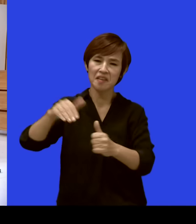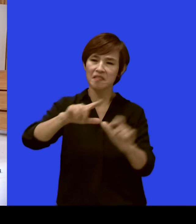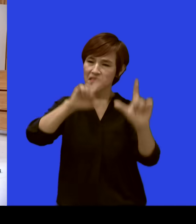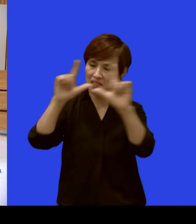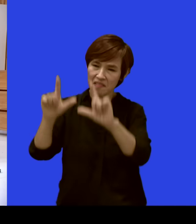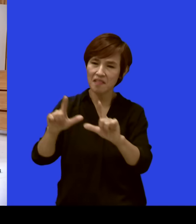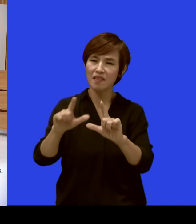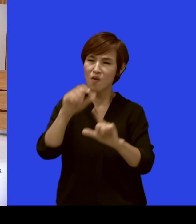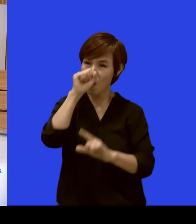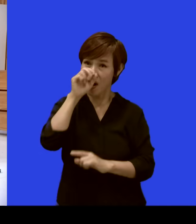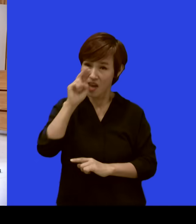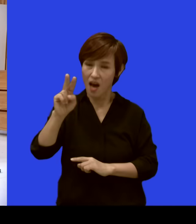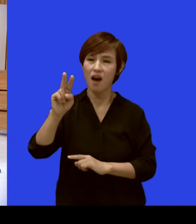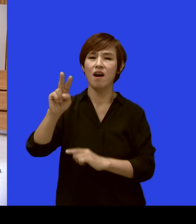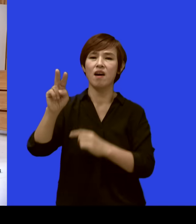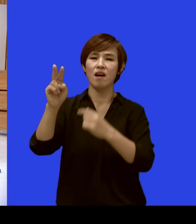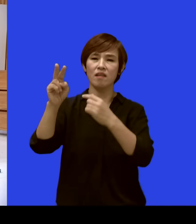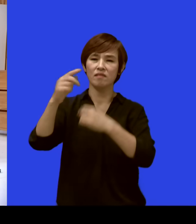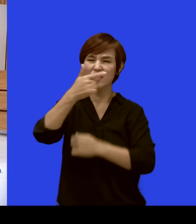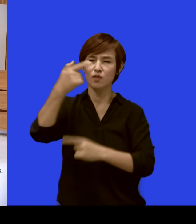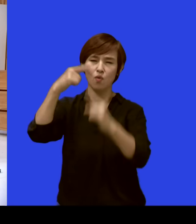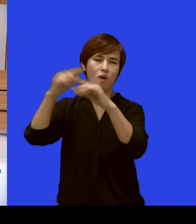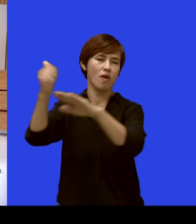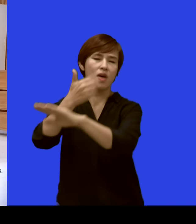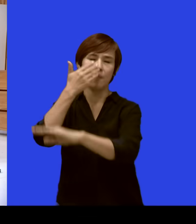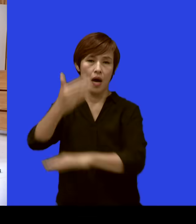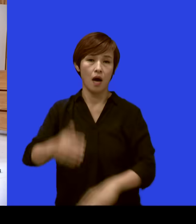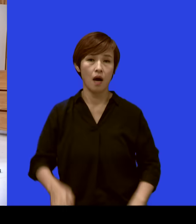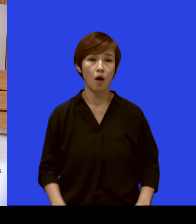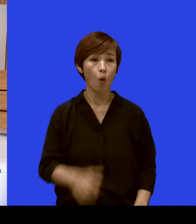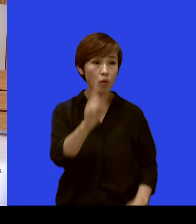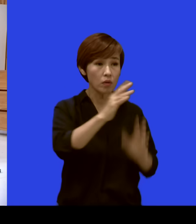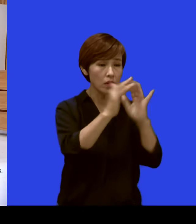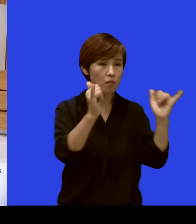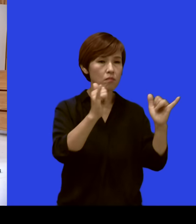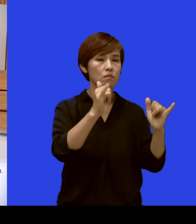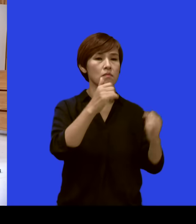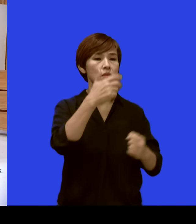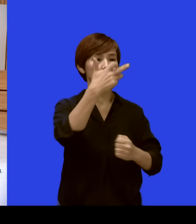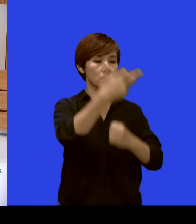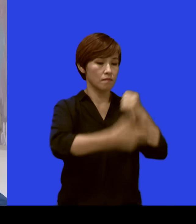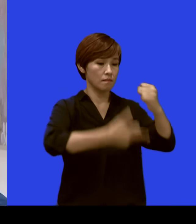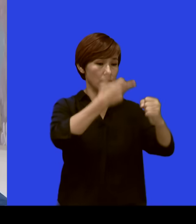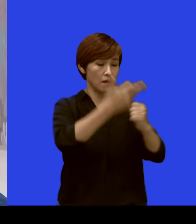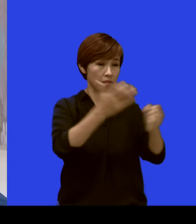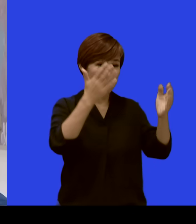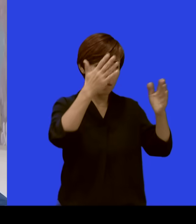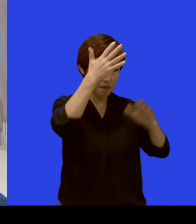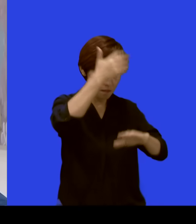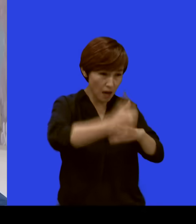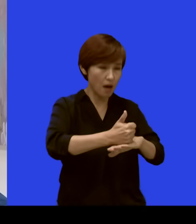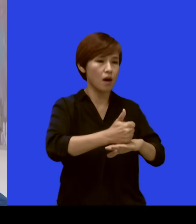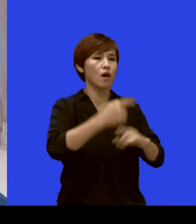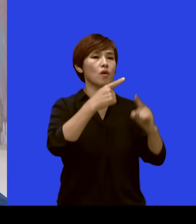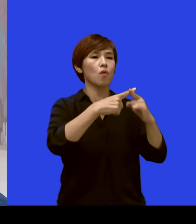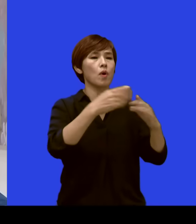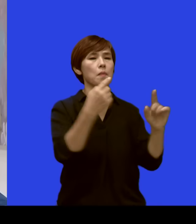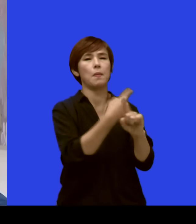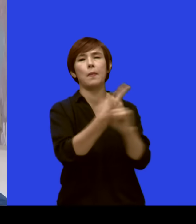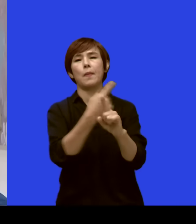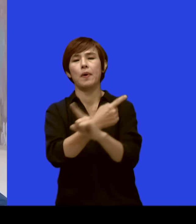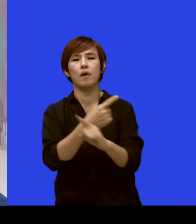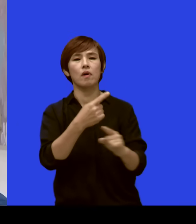어떤 분은 우울증 환자셨는데 18년 동안 교회를 19번 바꾼 사람이 있었어요. 그러니까 이